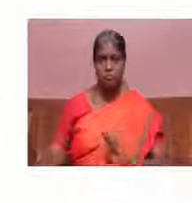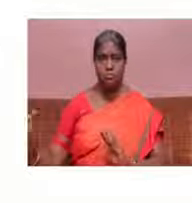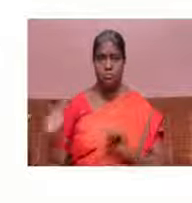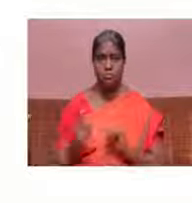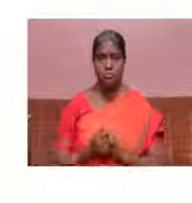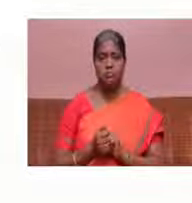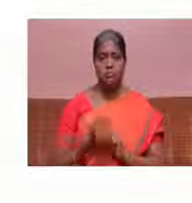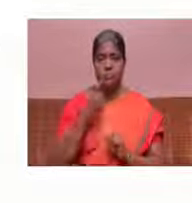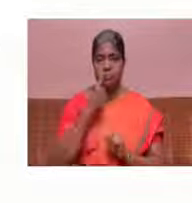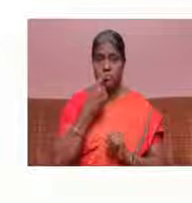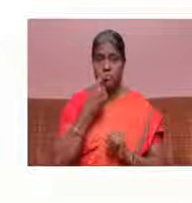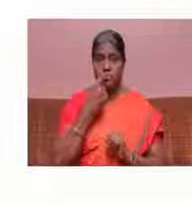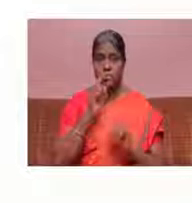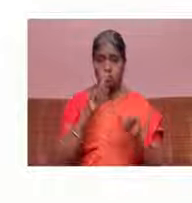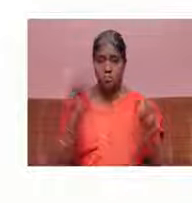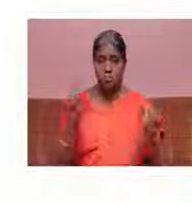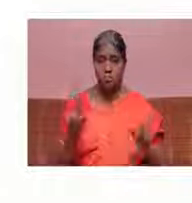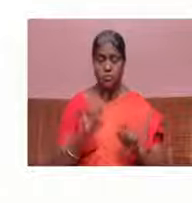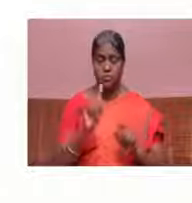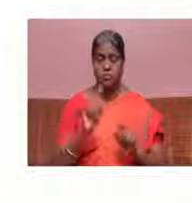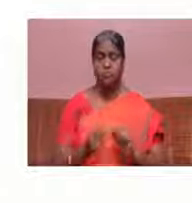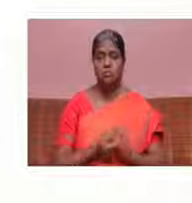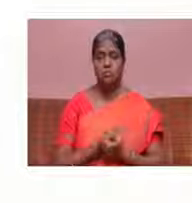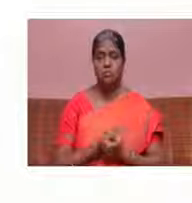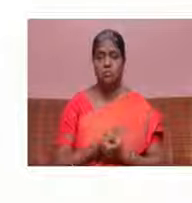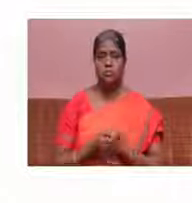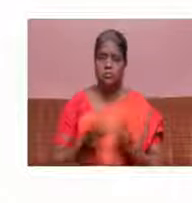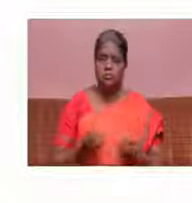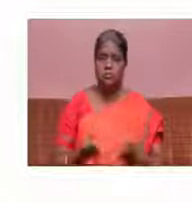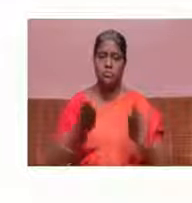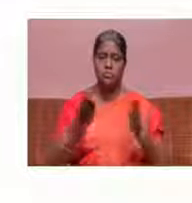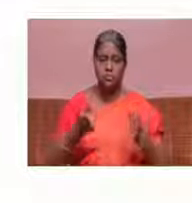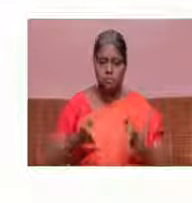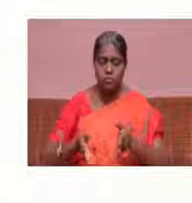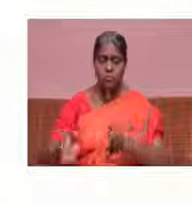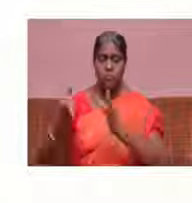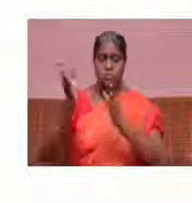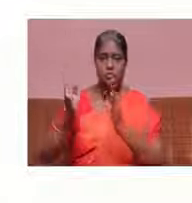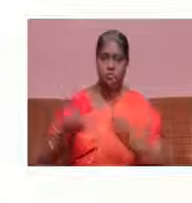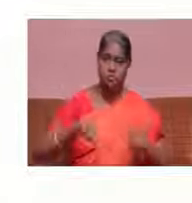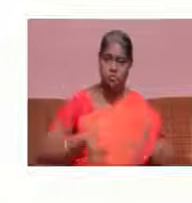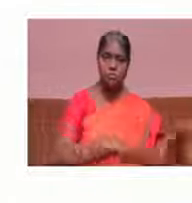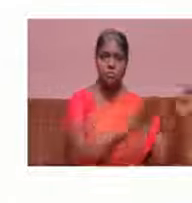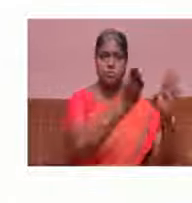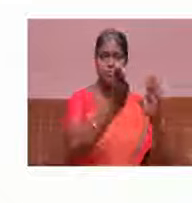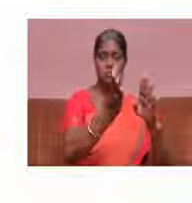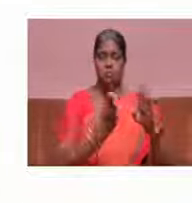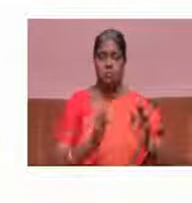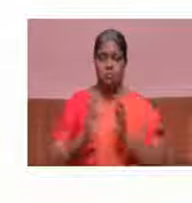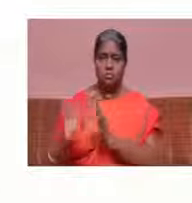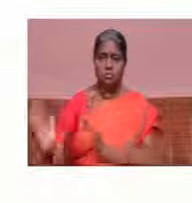வேண்டும். எளிதாக உள்ளே வந்து வெளியே செல்லுதல். தனித்தனி கவுண்டர், மேஜைகள்